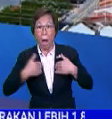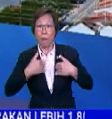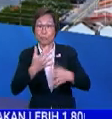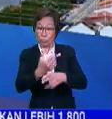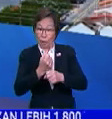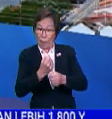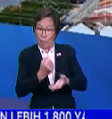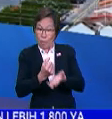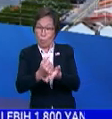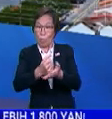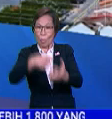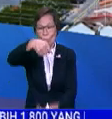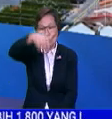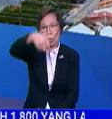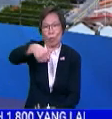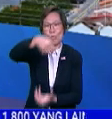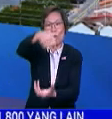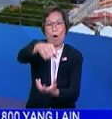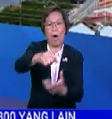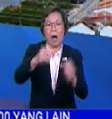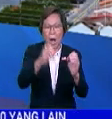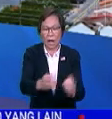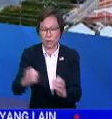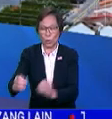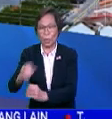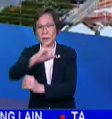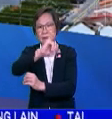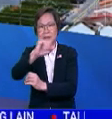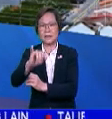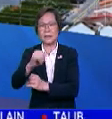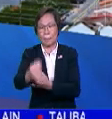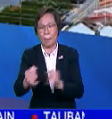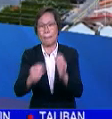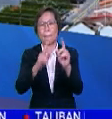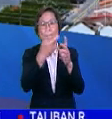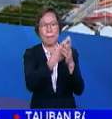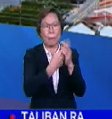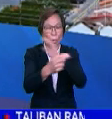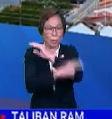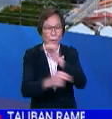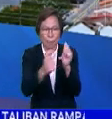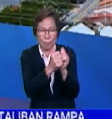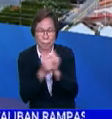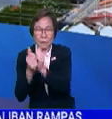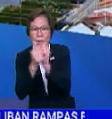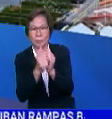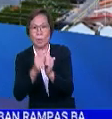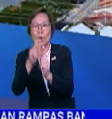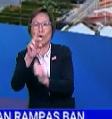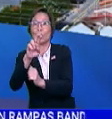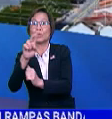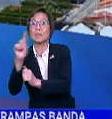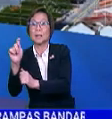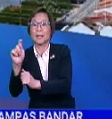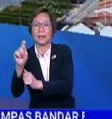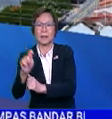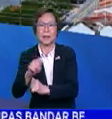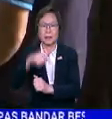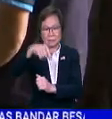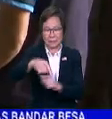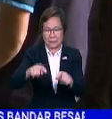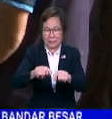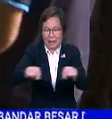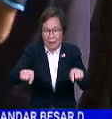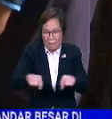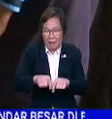bantuan berupa bakul makanan anjuran Jabatan Perpaduan Miri bersama rukun tetangga daerah Marudi.